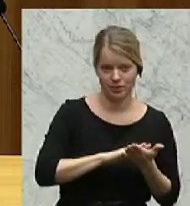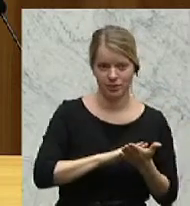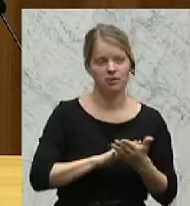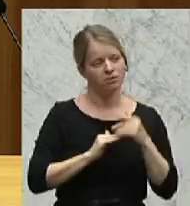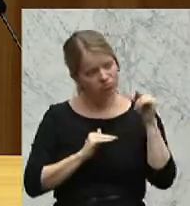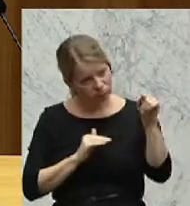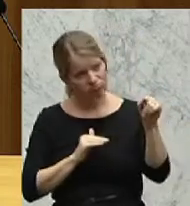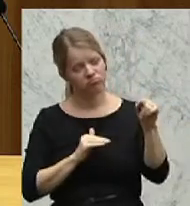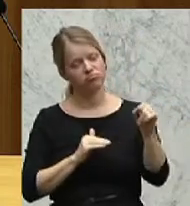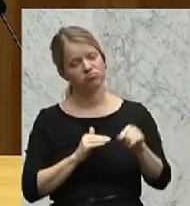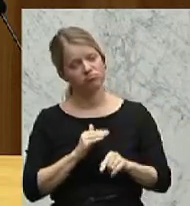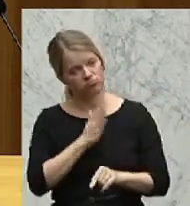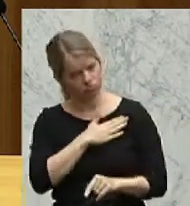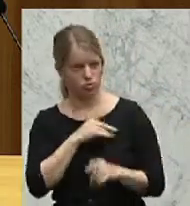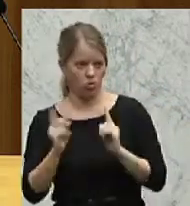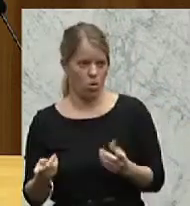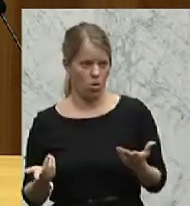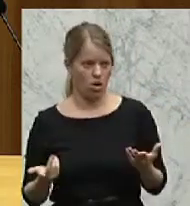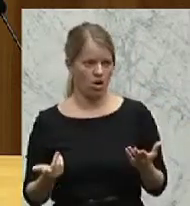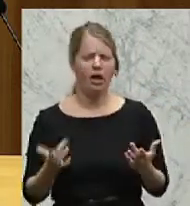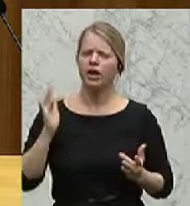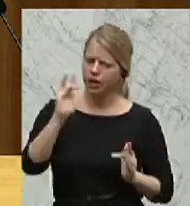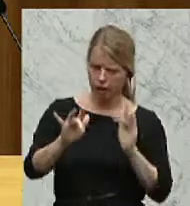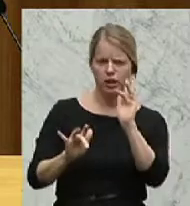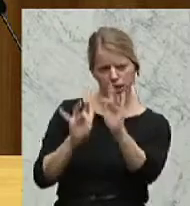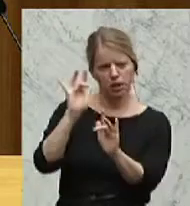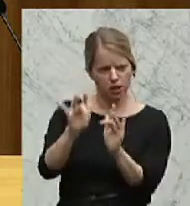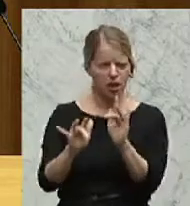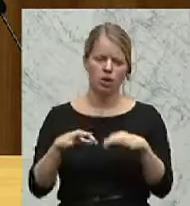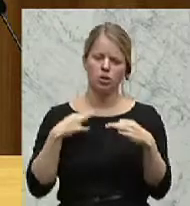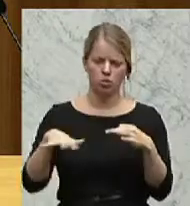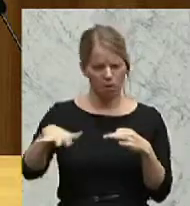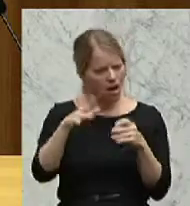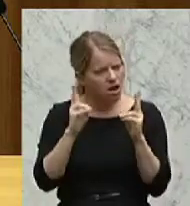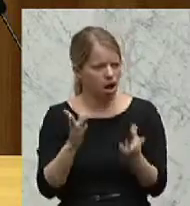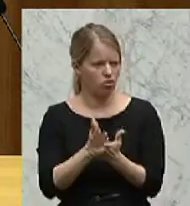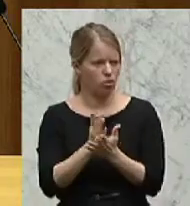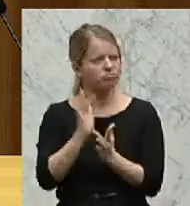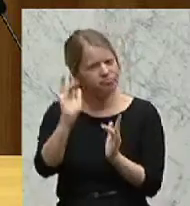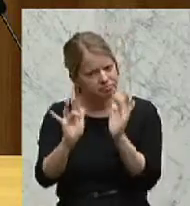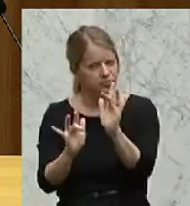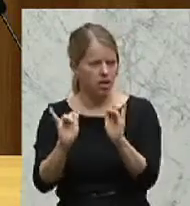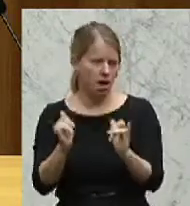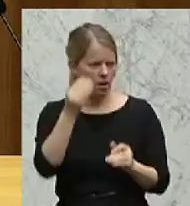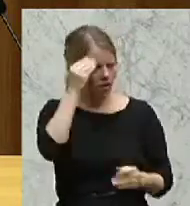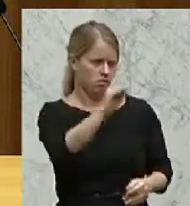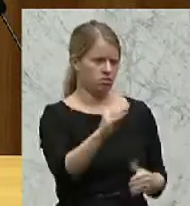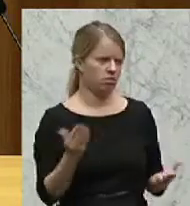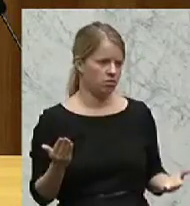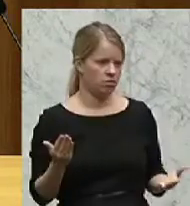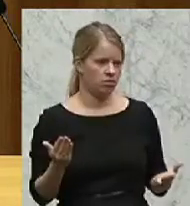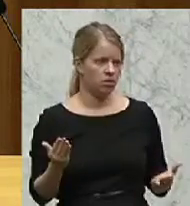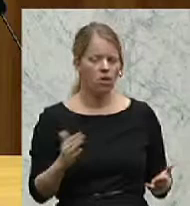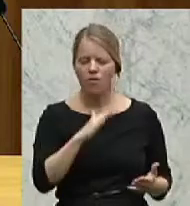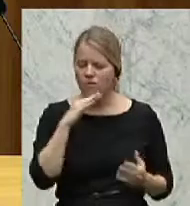das sollten Sie einmal hochhalten. Also bei aller Kritik, die man an einzelnen Dingen im Gesundheitswesen üben kann, das muss ich Ihnen schon sagen. Und da gibt es vieles, was